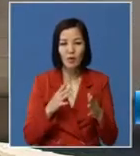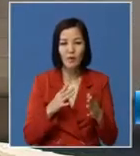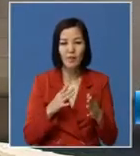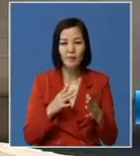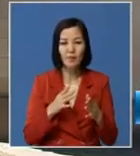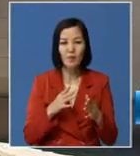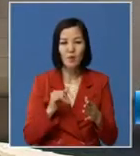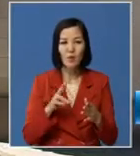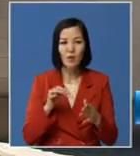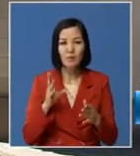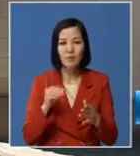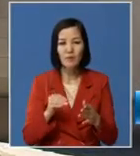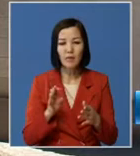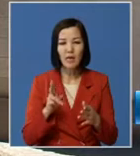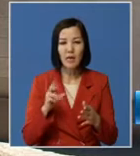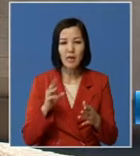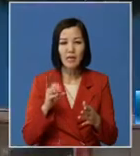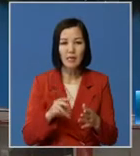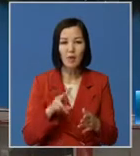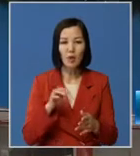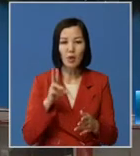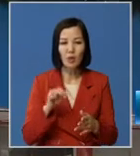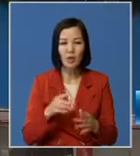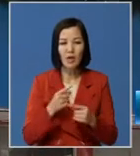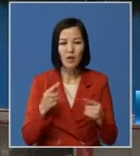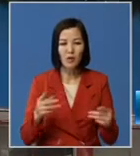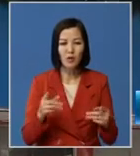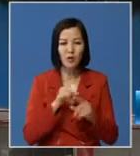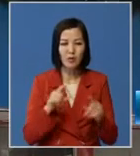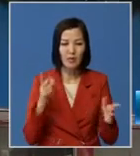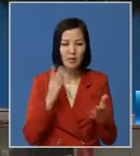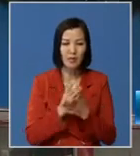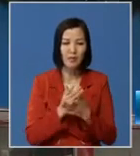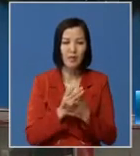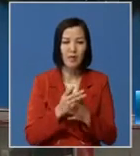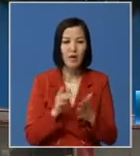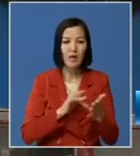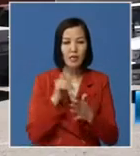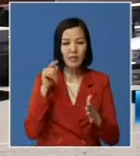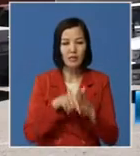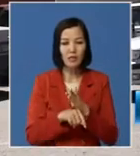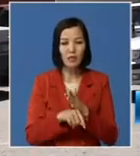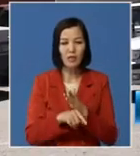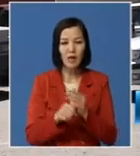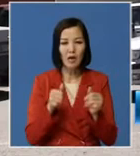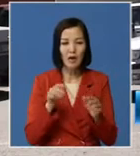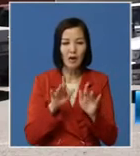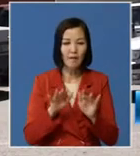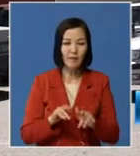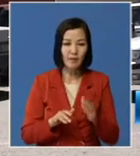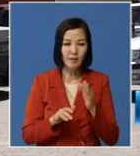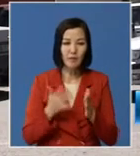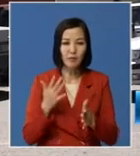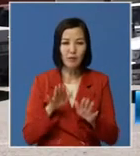ұрандатқан OneXBet, Олимп.кз, Fairplay, Parimatch-тың жазбалары мен мұндалайды. Қала ішінде әр автоматпен букмекерлік орталықтың кем дегенде